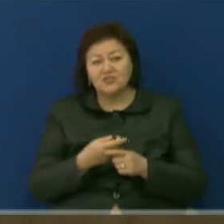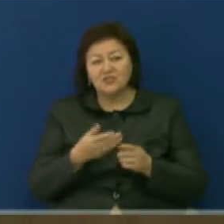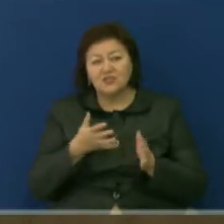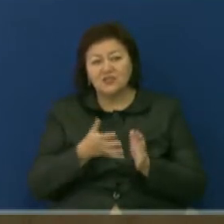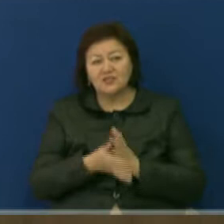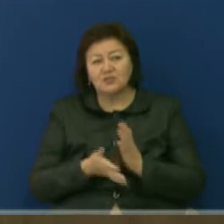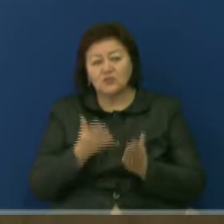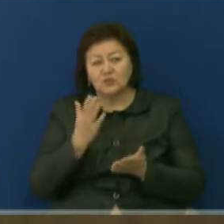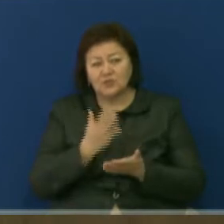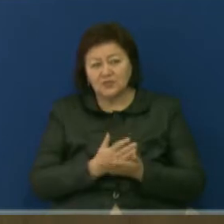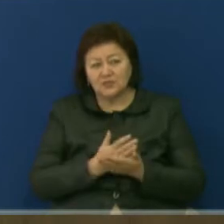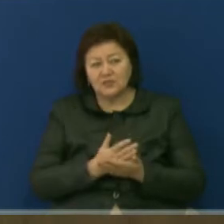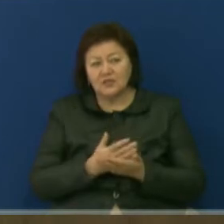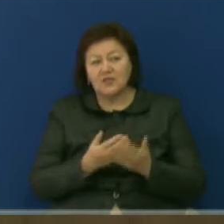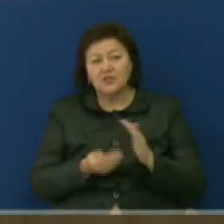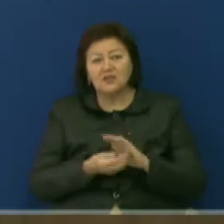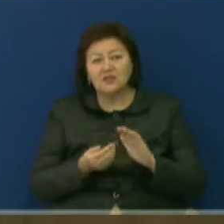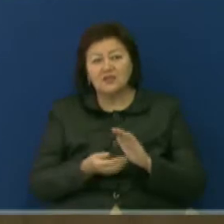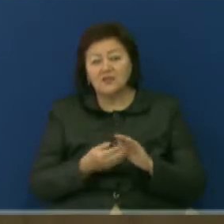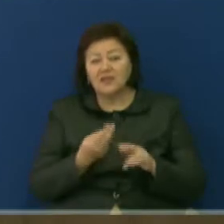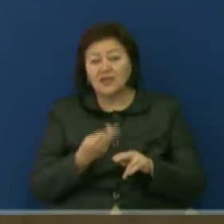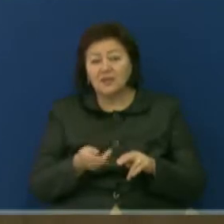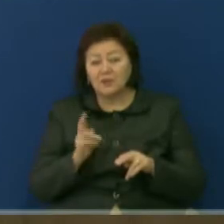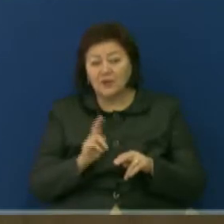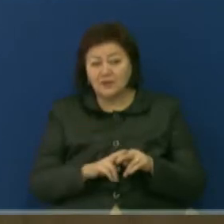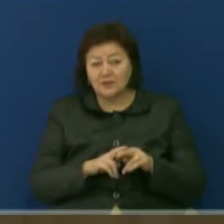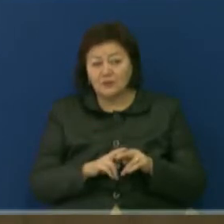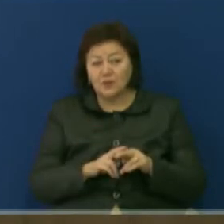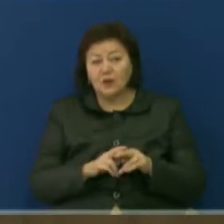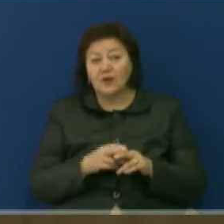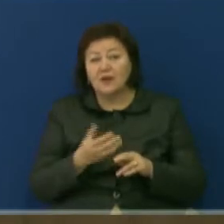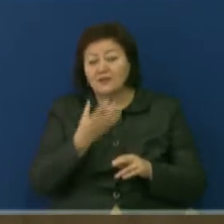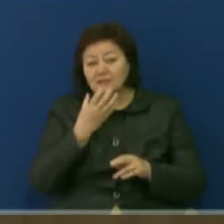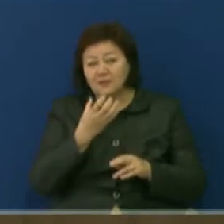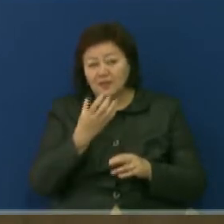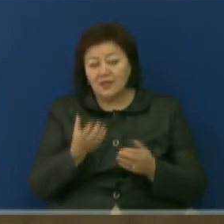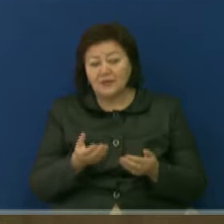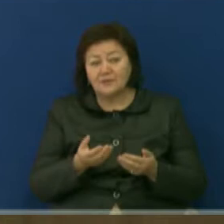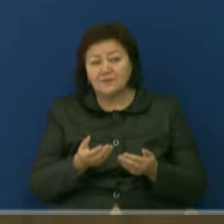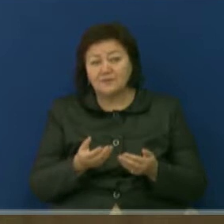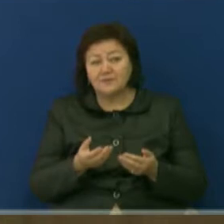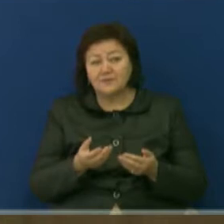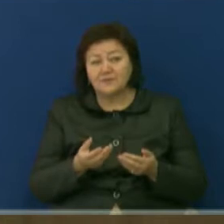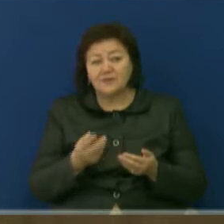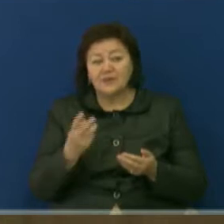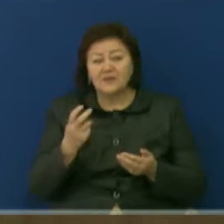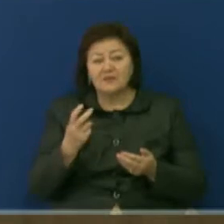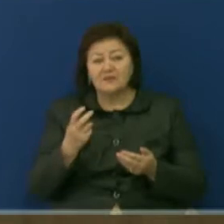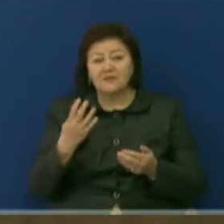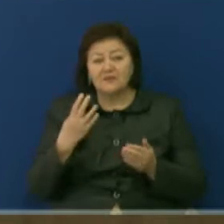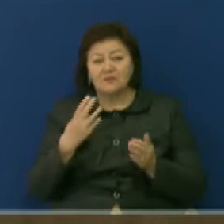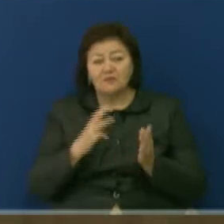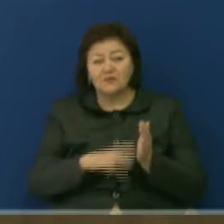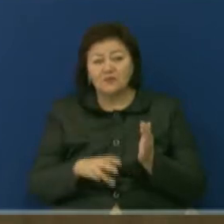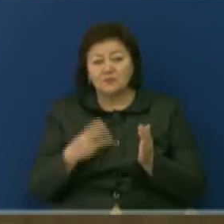269 мың гигакалорий. Нормадан тыс әрі есепке алынбаған коммерциялық шығындар, яғни жылу қуатын жоғалту 283,9